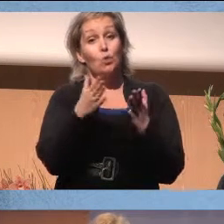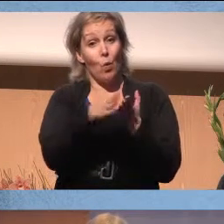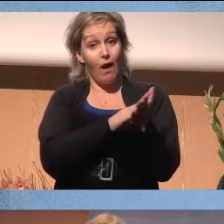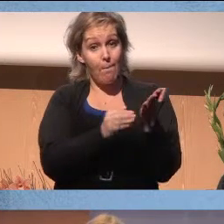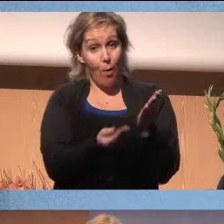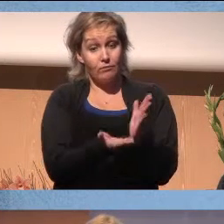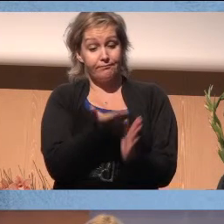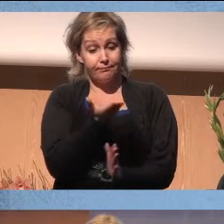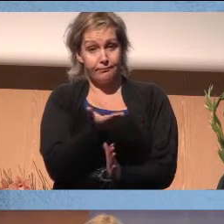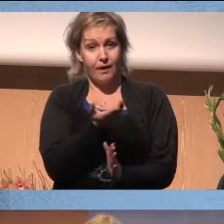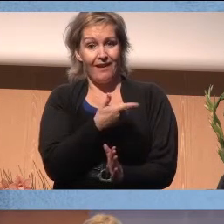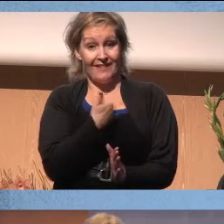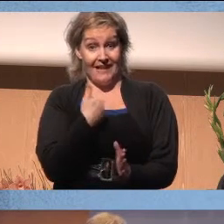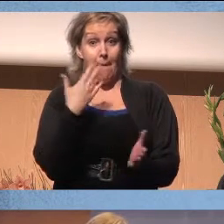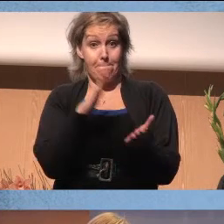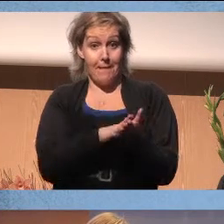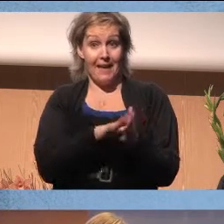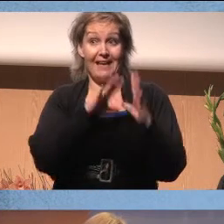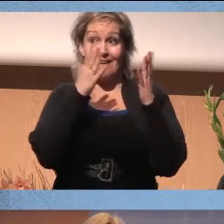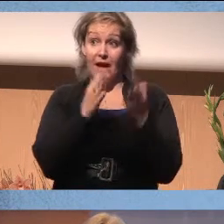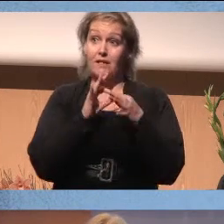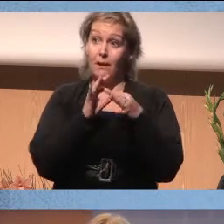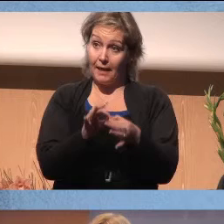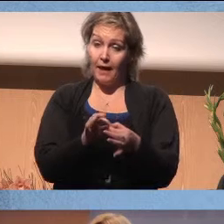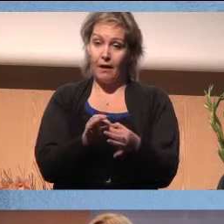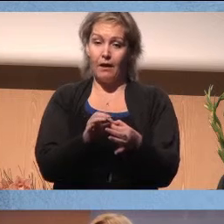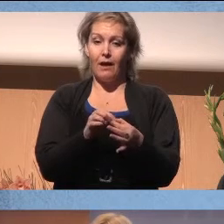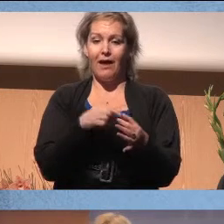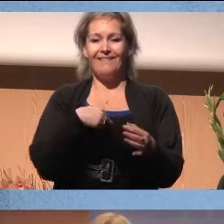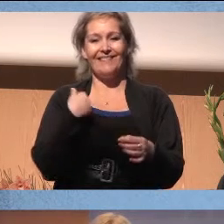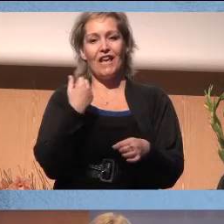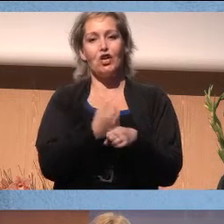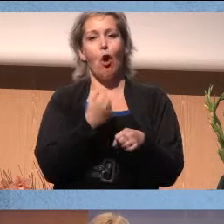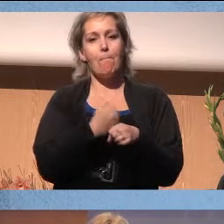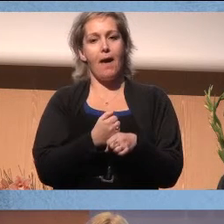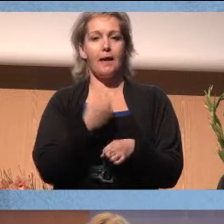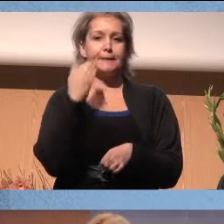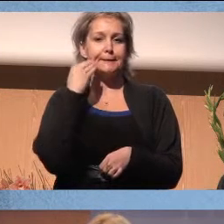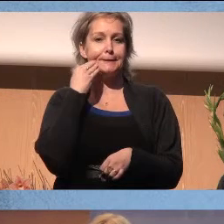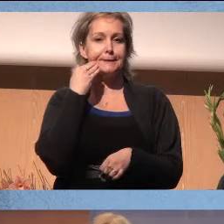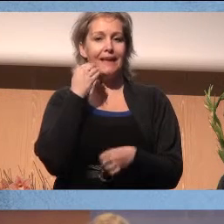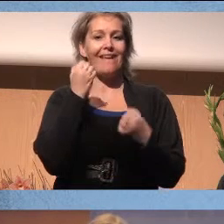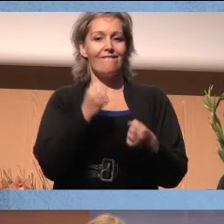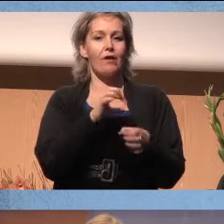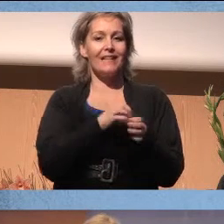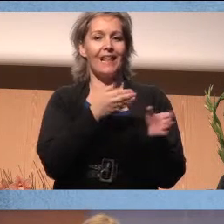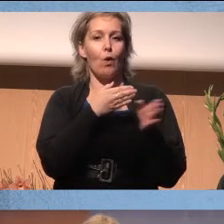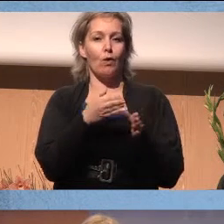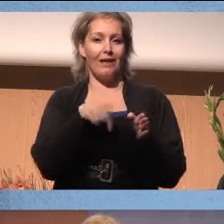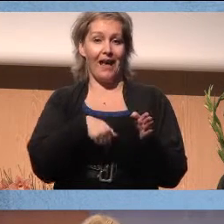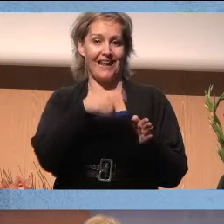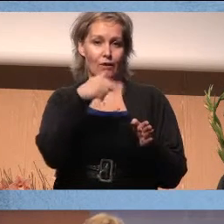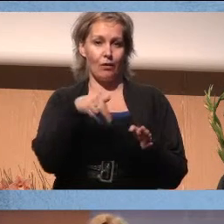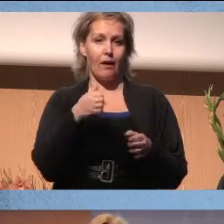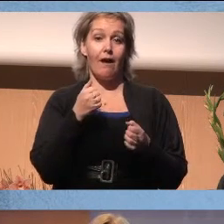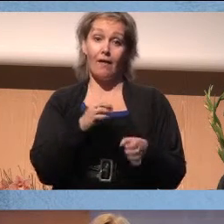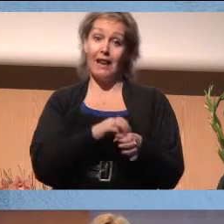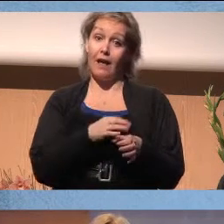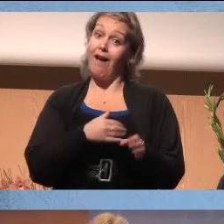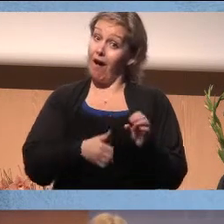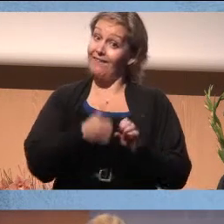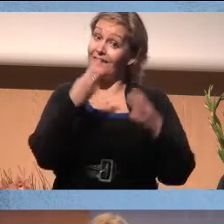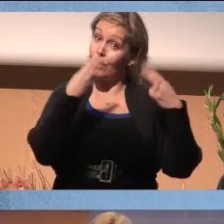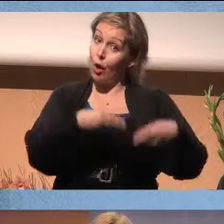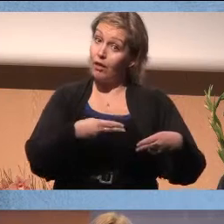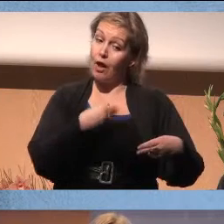rapporter hvor vi med i verdenssammenheng at vi jobber gammeldags i fastlegepraksisen i Norge. Fastlegen har en viktig